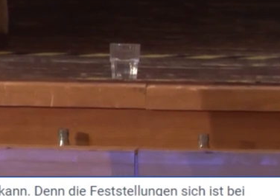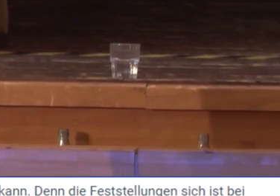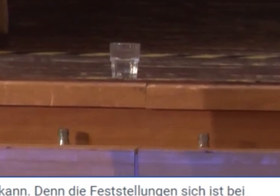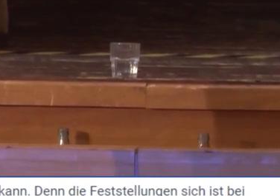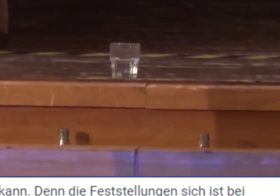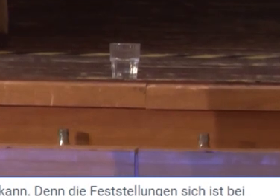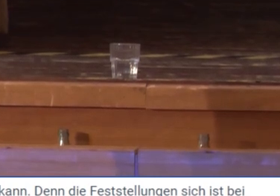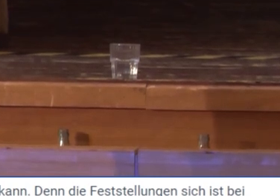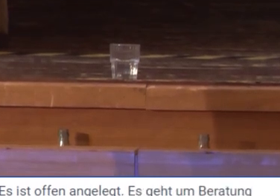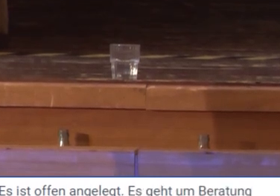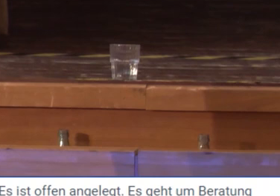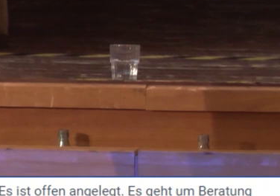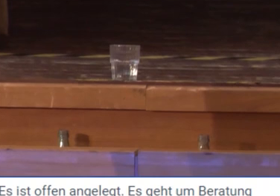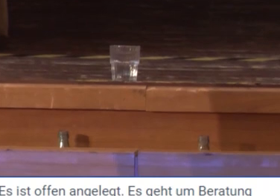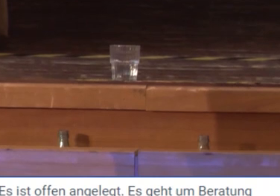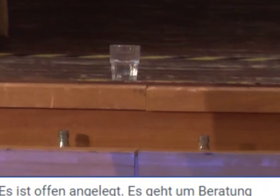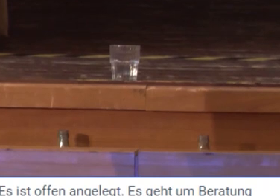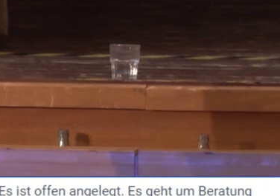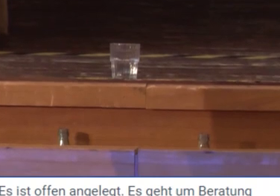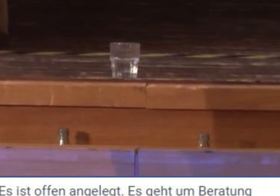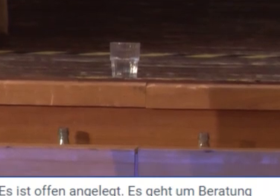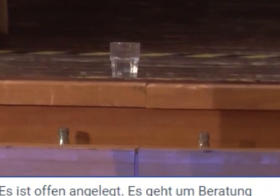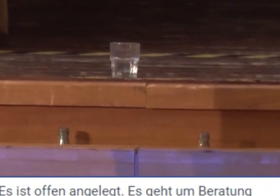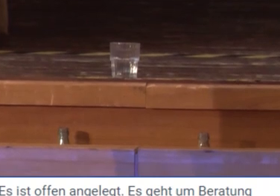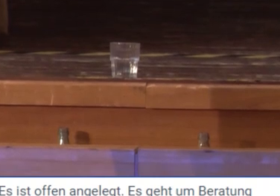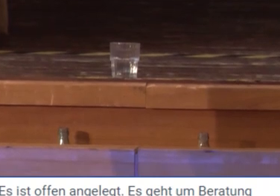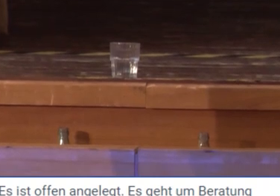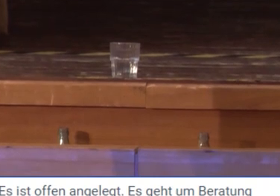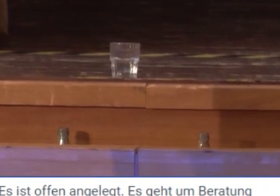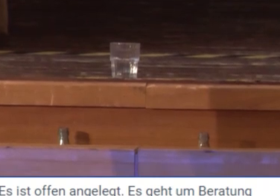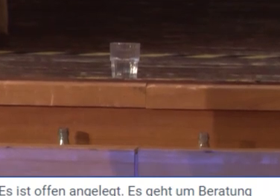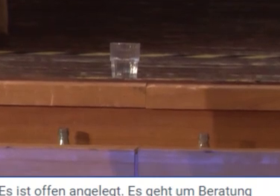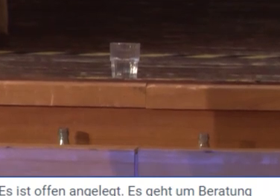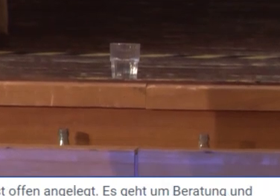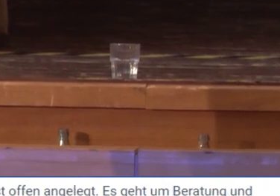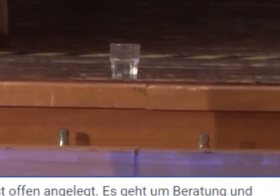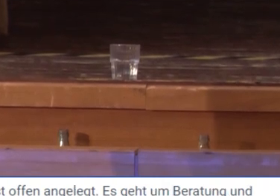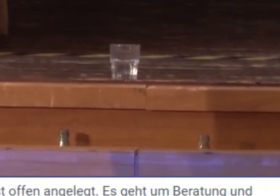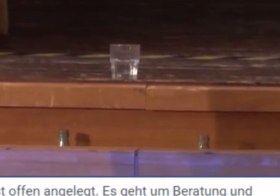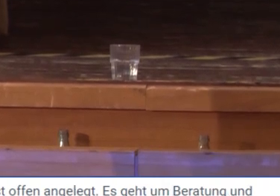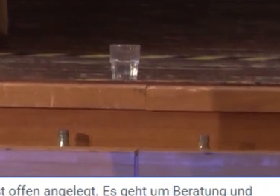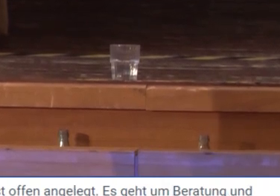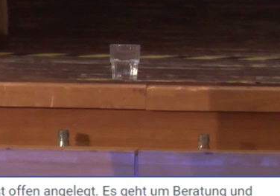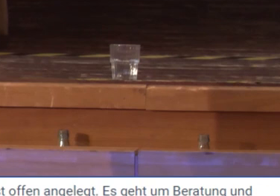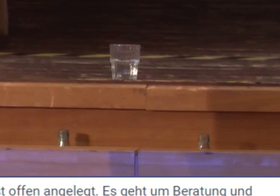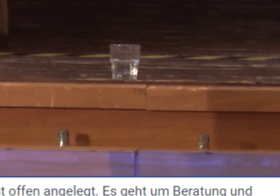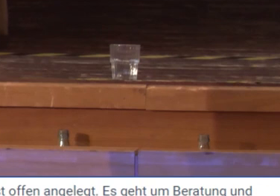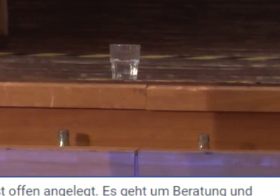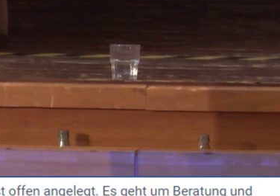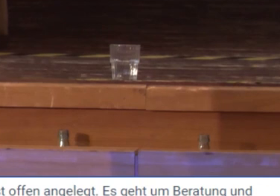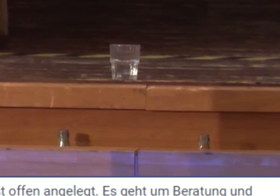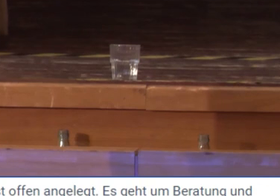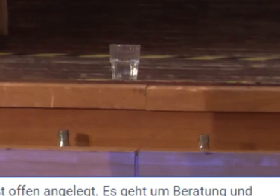einzusetzen und im Grunde genommen Zeit der Bedarf über Gespräch über Begegnung über Nachfragen über